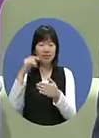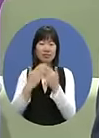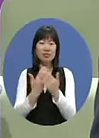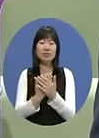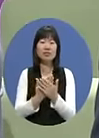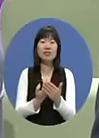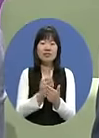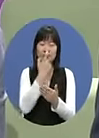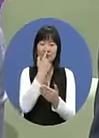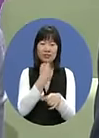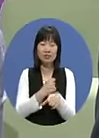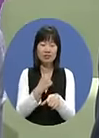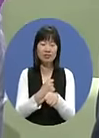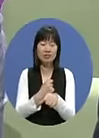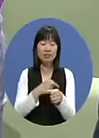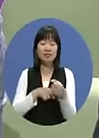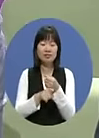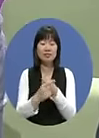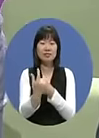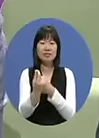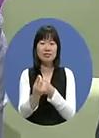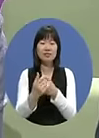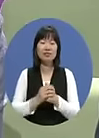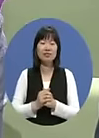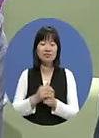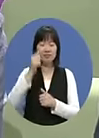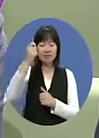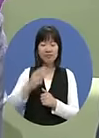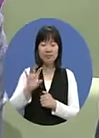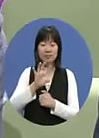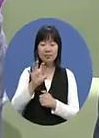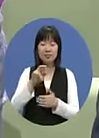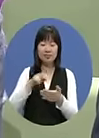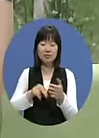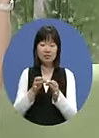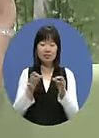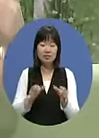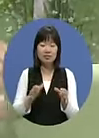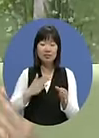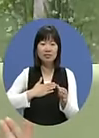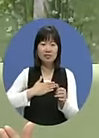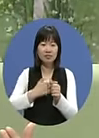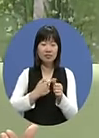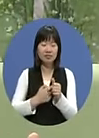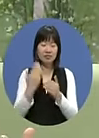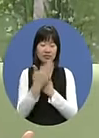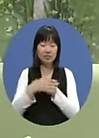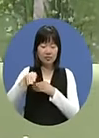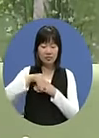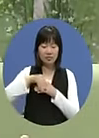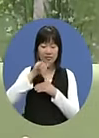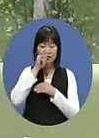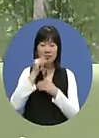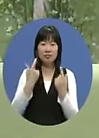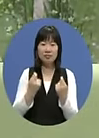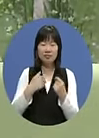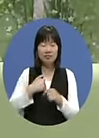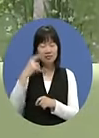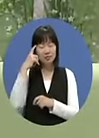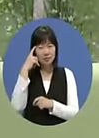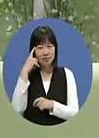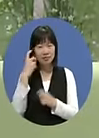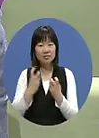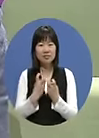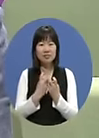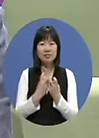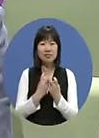네가 배워라라는 뜻이셨던 거죠. 그러니까 여러 번 반복해서 읽는 동안 나도 모르게 그냥 이 몸에 그냥 다 스며들어오는 예, 거죠. 제 생각하는 방식에